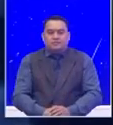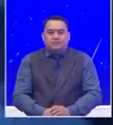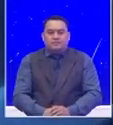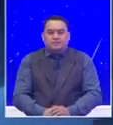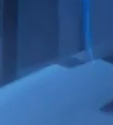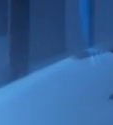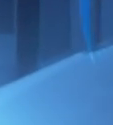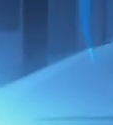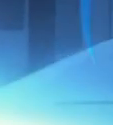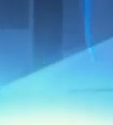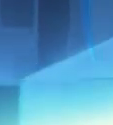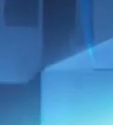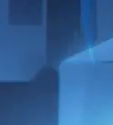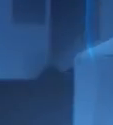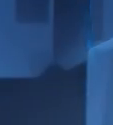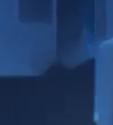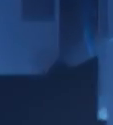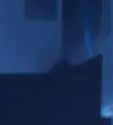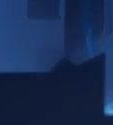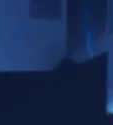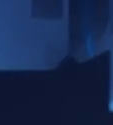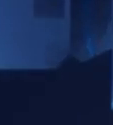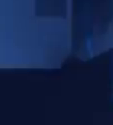Раймбеков, Ирлан Азамбай, телеканал ЖТСУ.